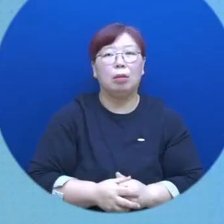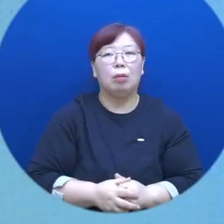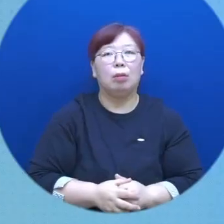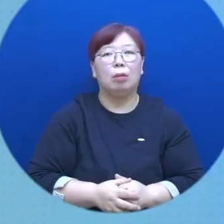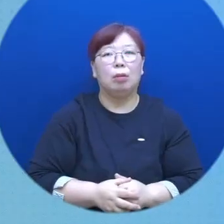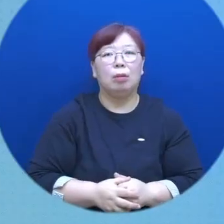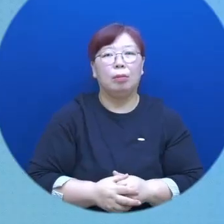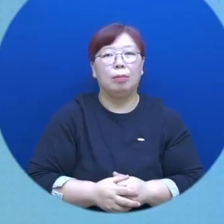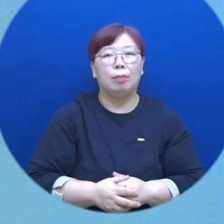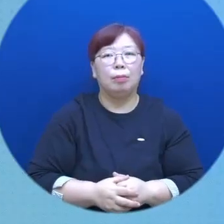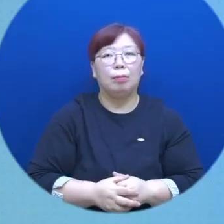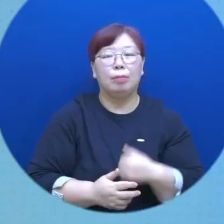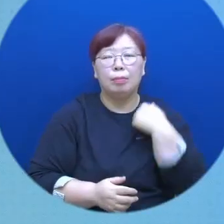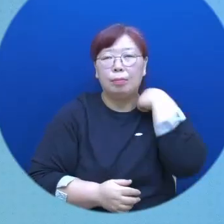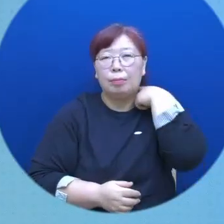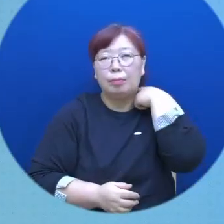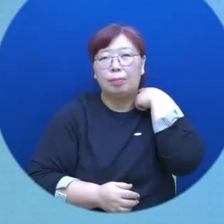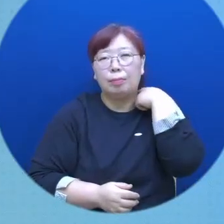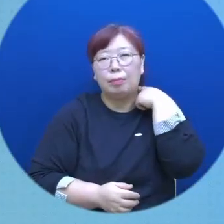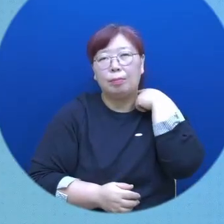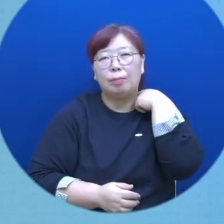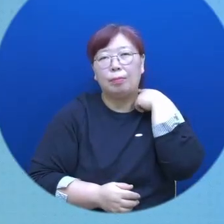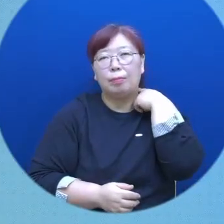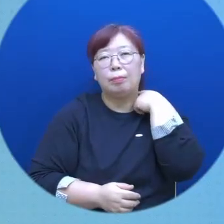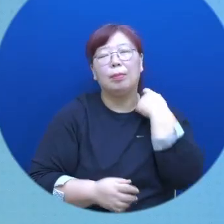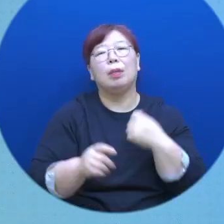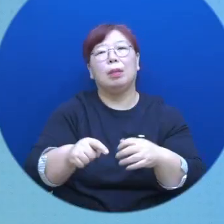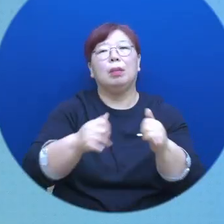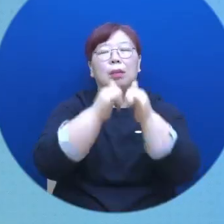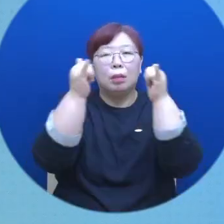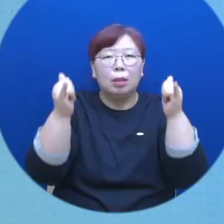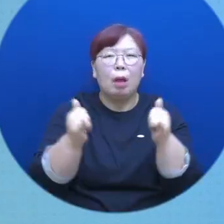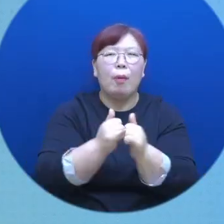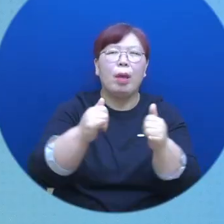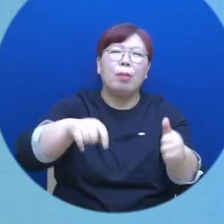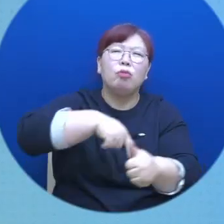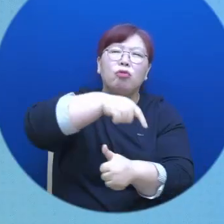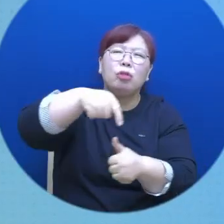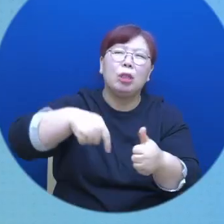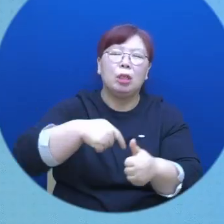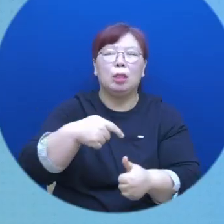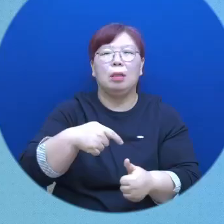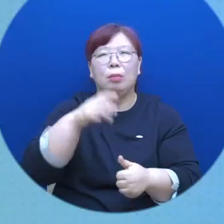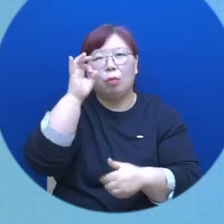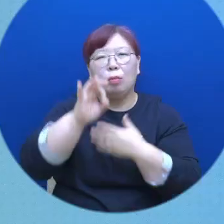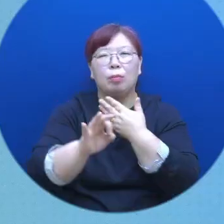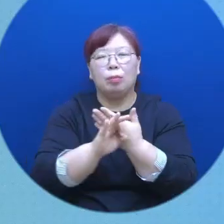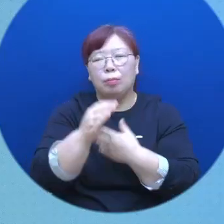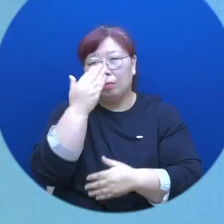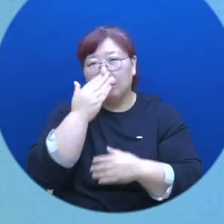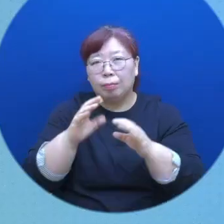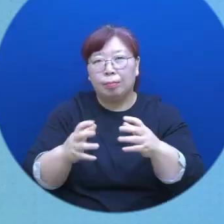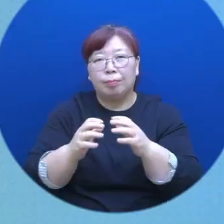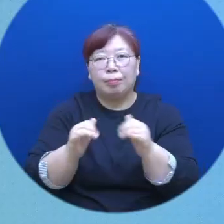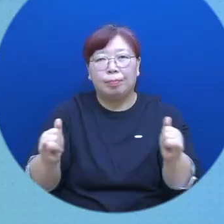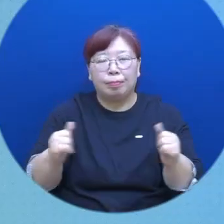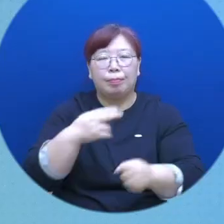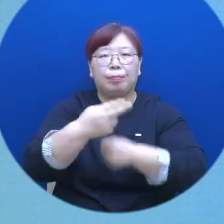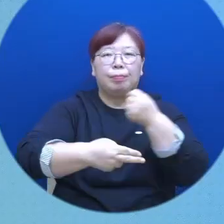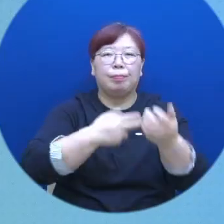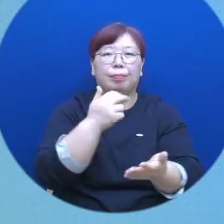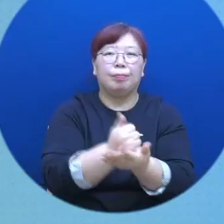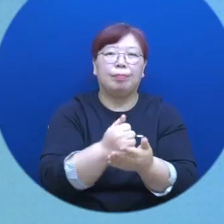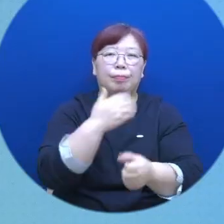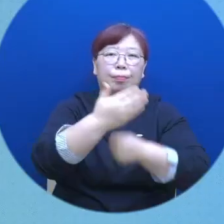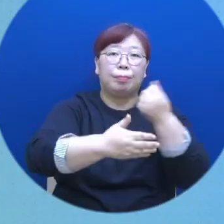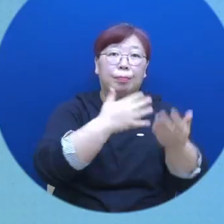사실은 당시 그 사회적 분위기란 이스라엘 사람들이 여호와 하나님을 믿고